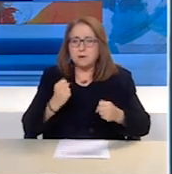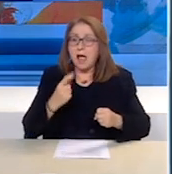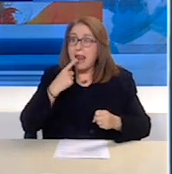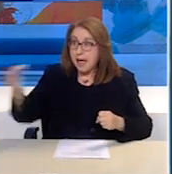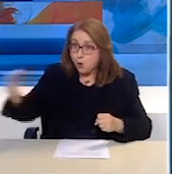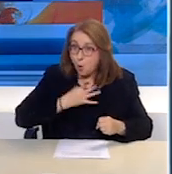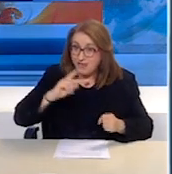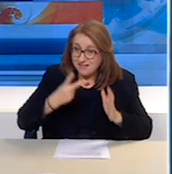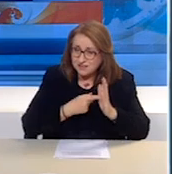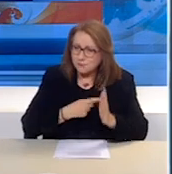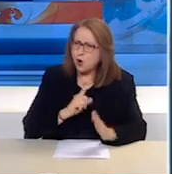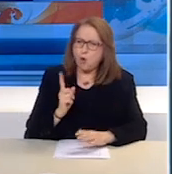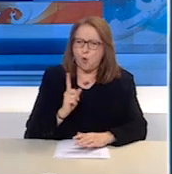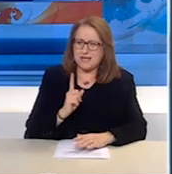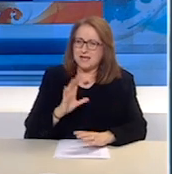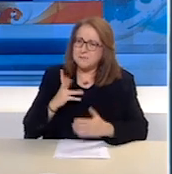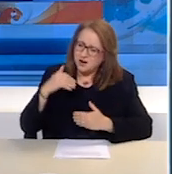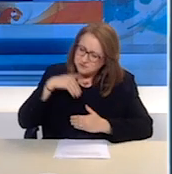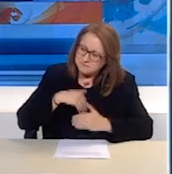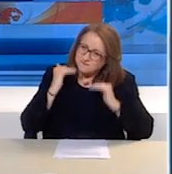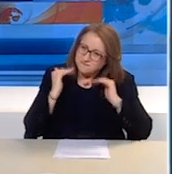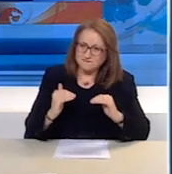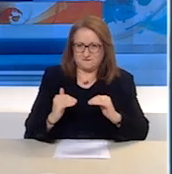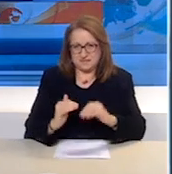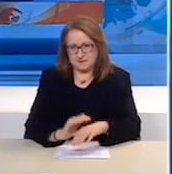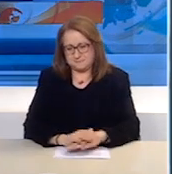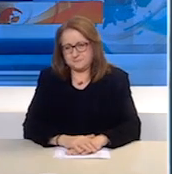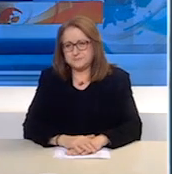επαναλήμωξη ή ότι κινδυνεύει κάποιος να μεταδώσει